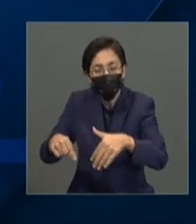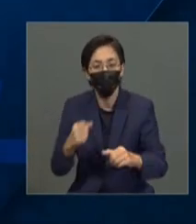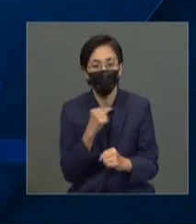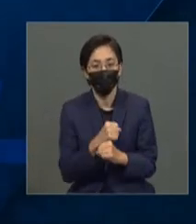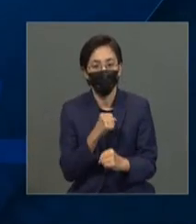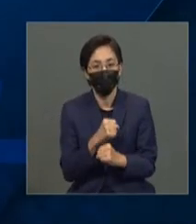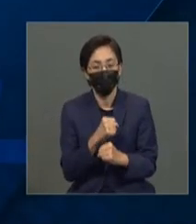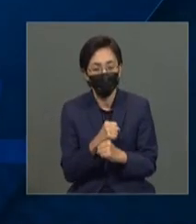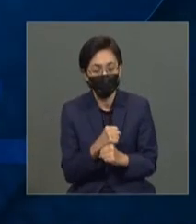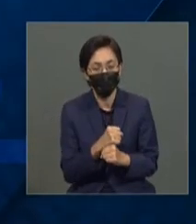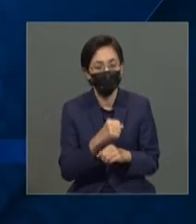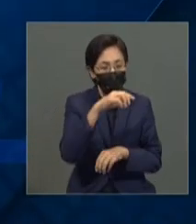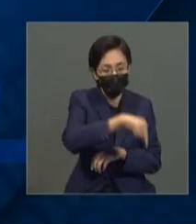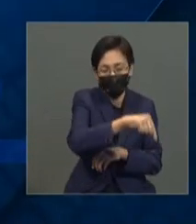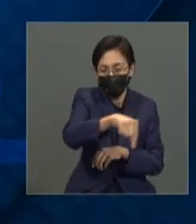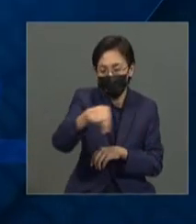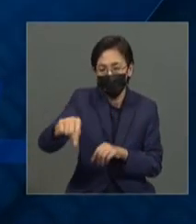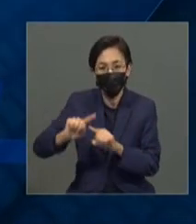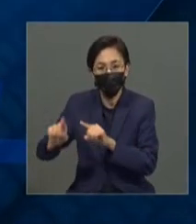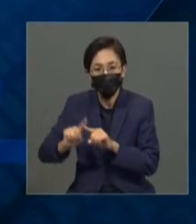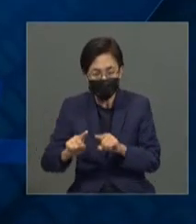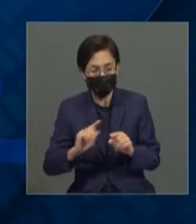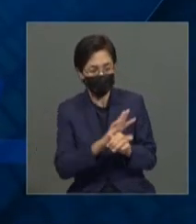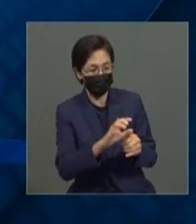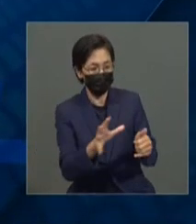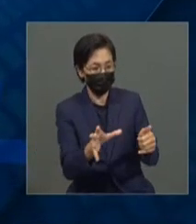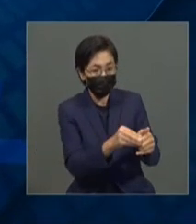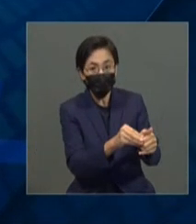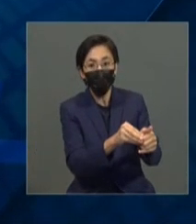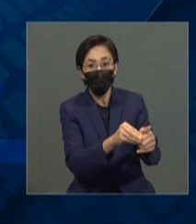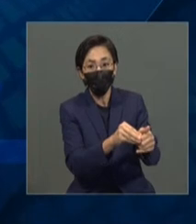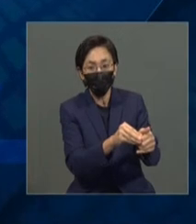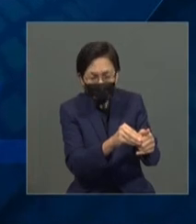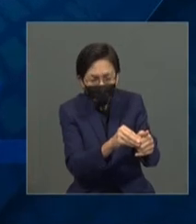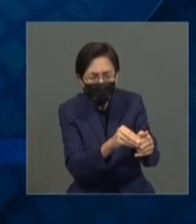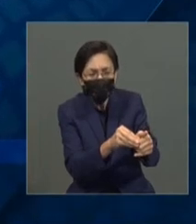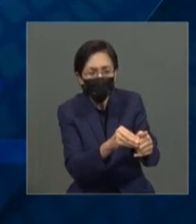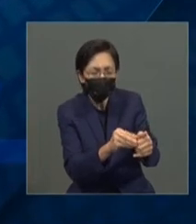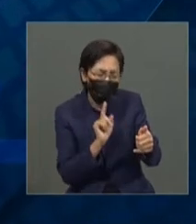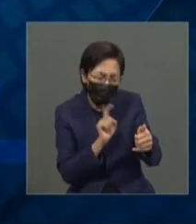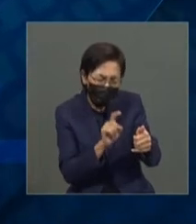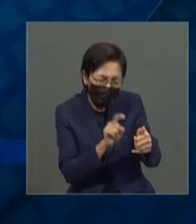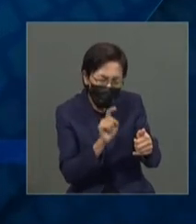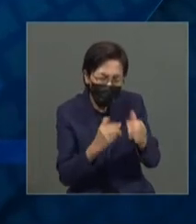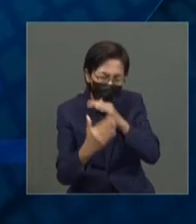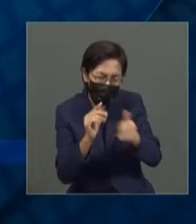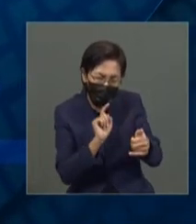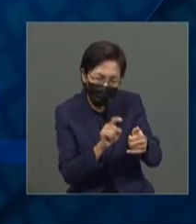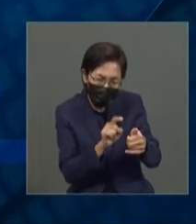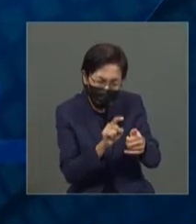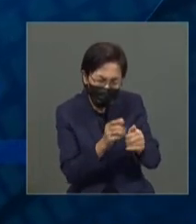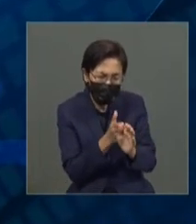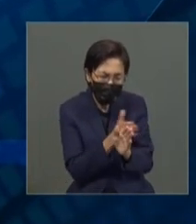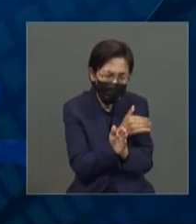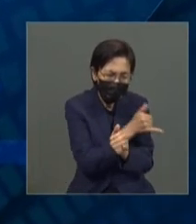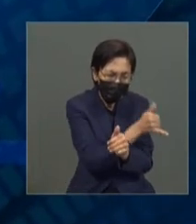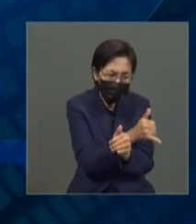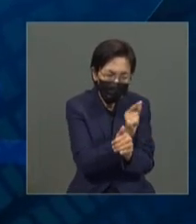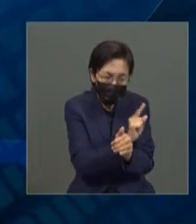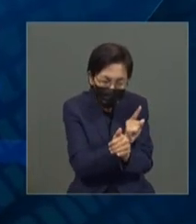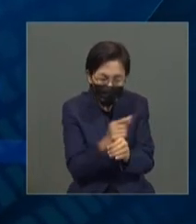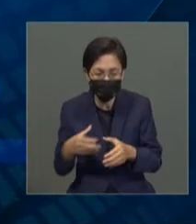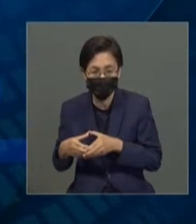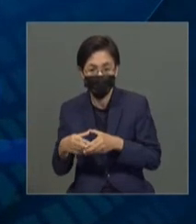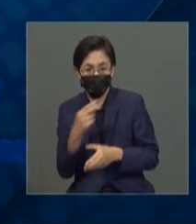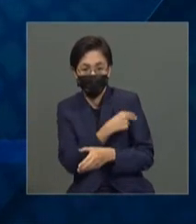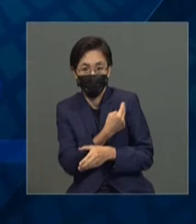านของพื้นที่นะคะที่เมื่อเจอผู้ติดเชื้อมีการสอบสวนประวัติแล้วก็มีการลงพื้นที่เพื่อที่จะคั